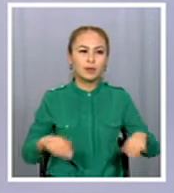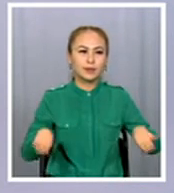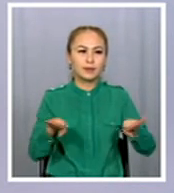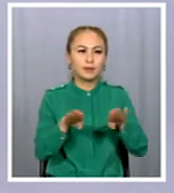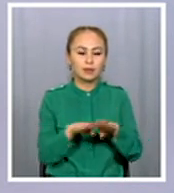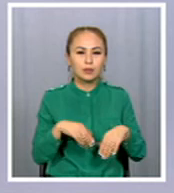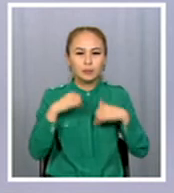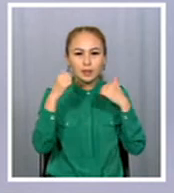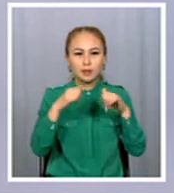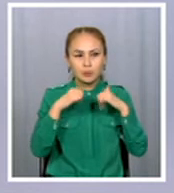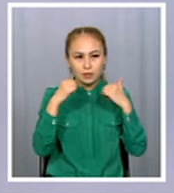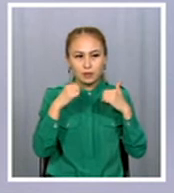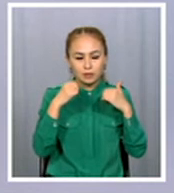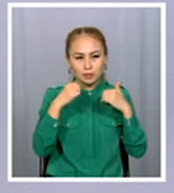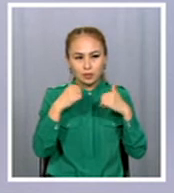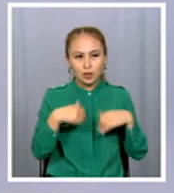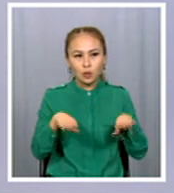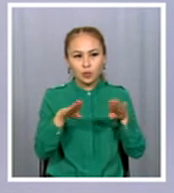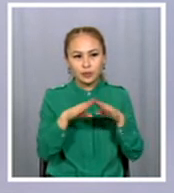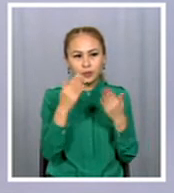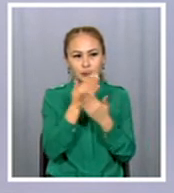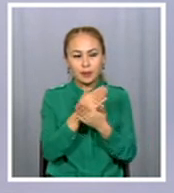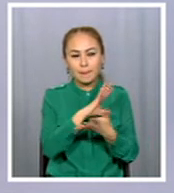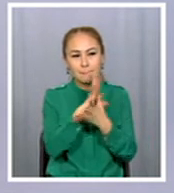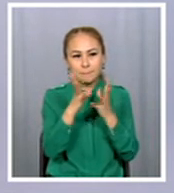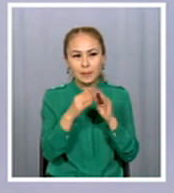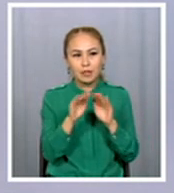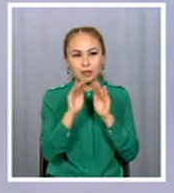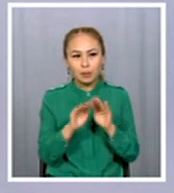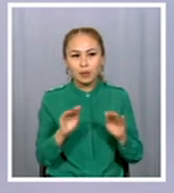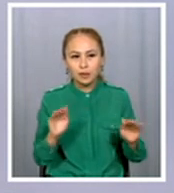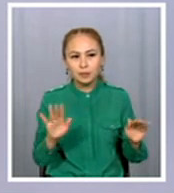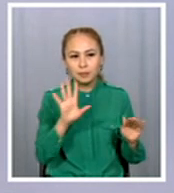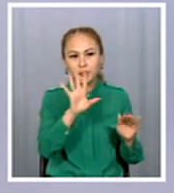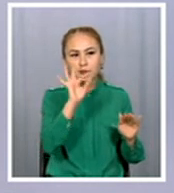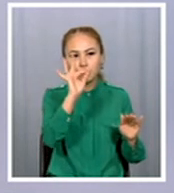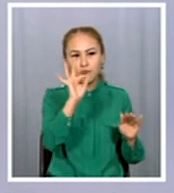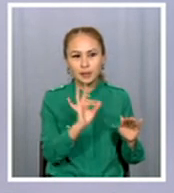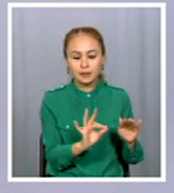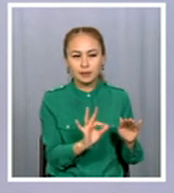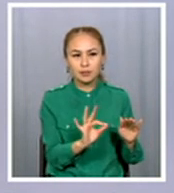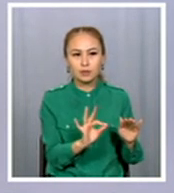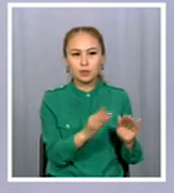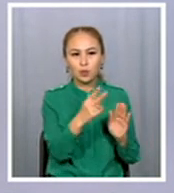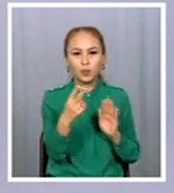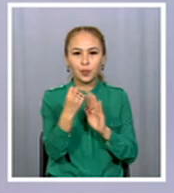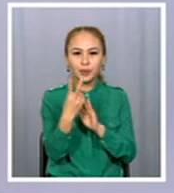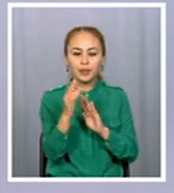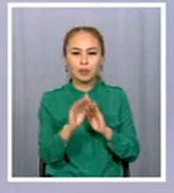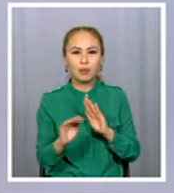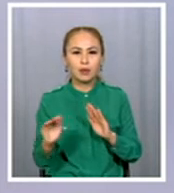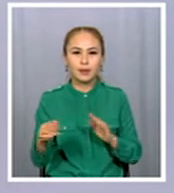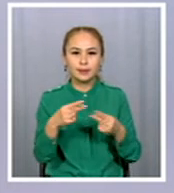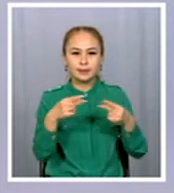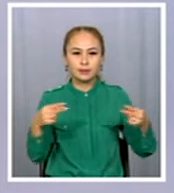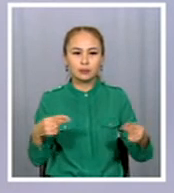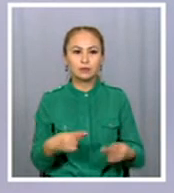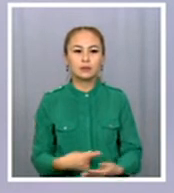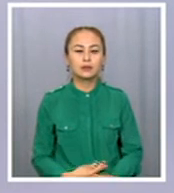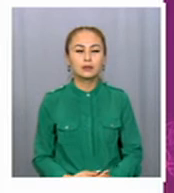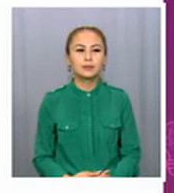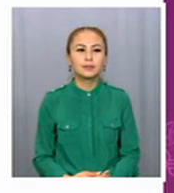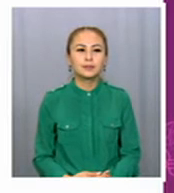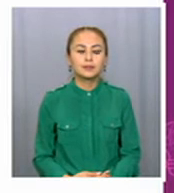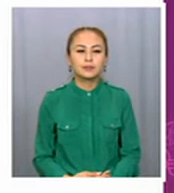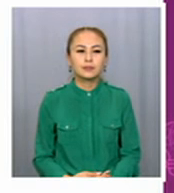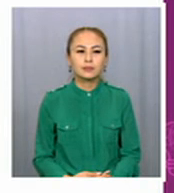белгісіз. Бірақ осы барлық балалардың 5% 12 балаға тең екені белгілі. Енді